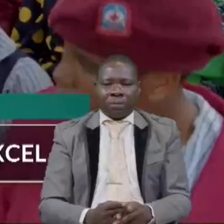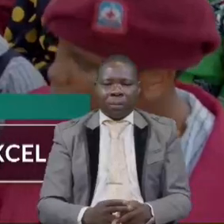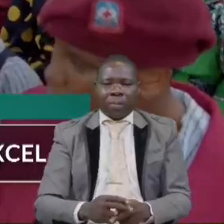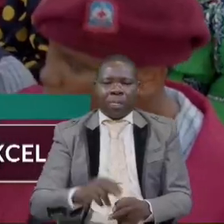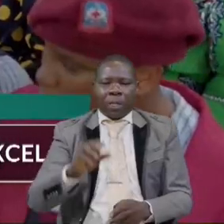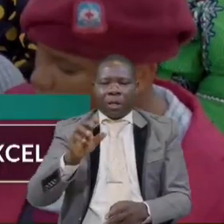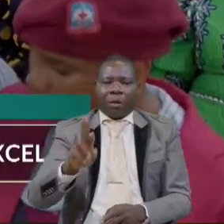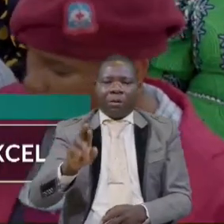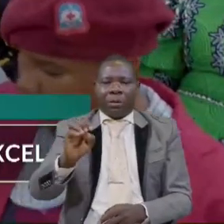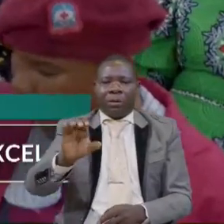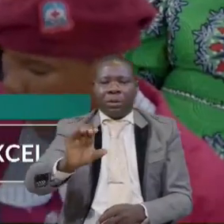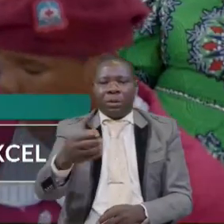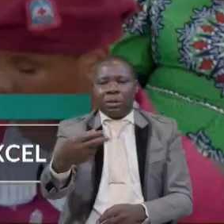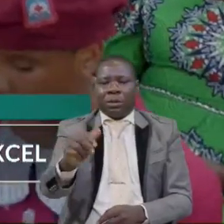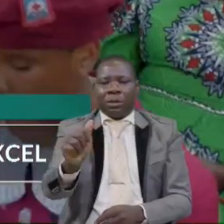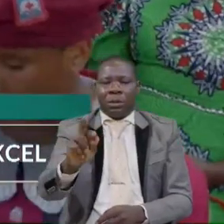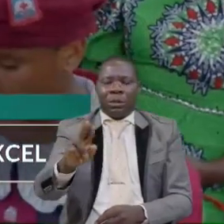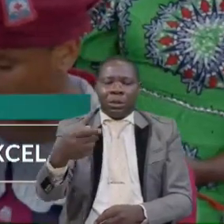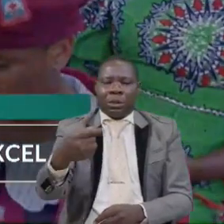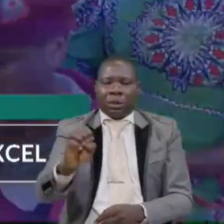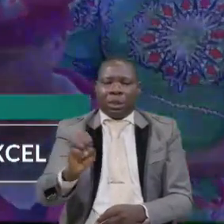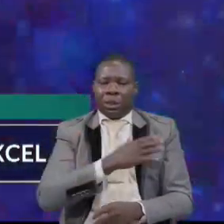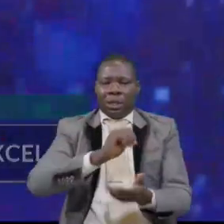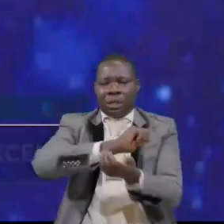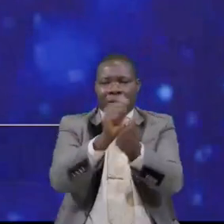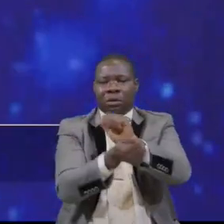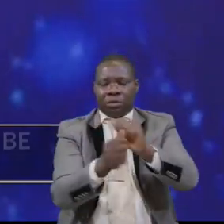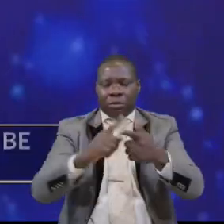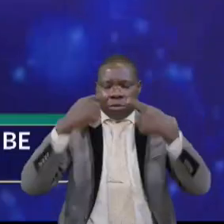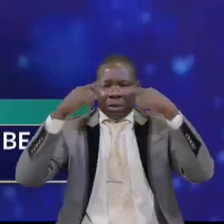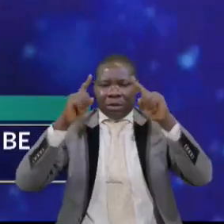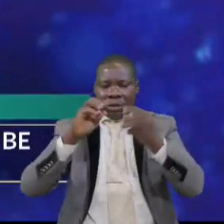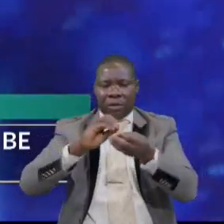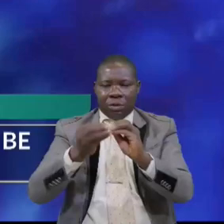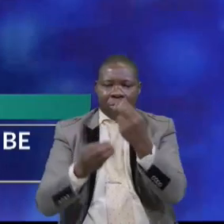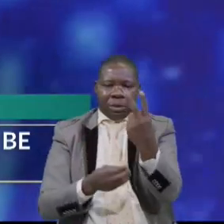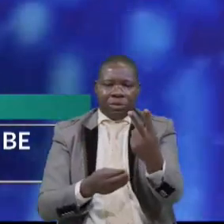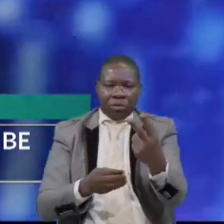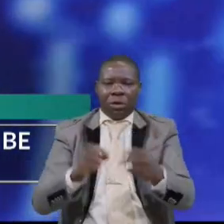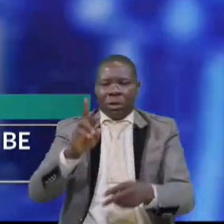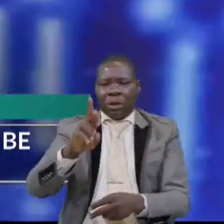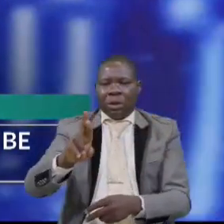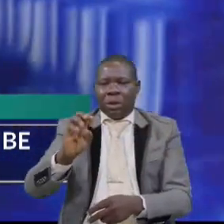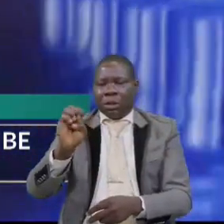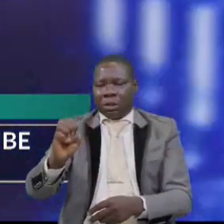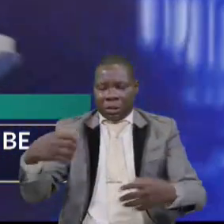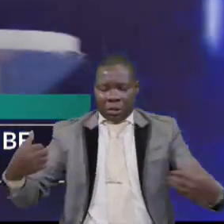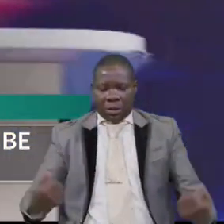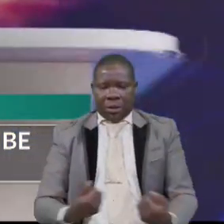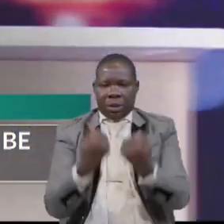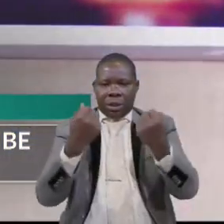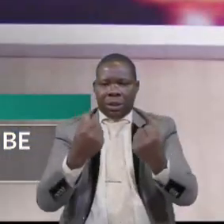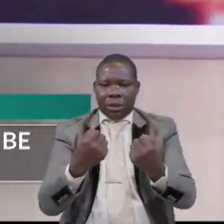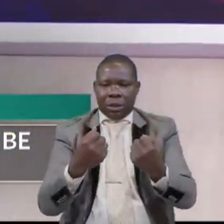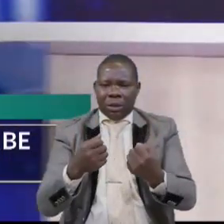Recharger et transformer pour exceller. Deuxièmement. Oh. Deuxième élément.